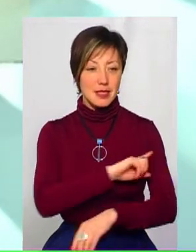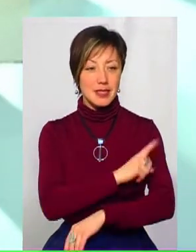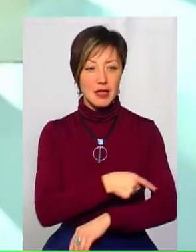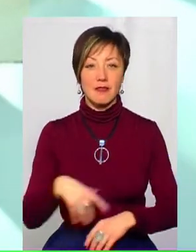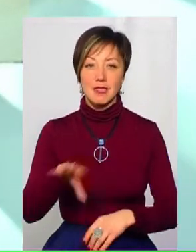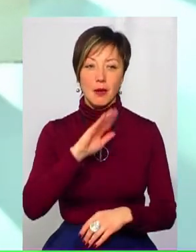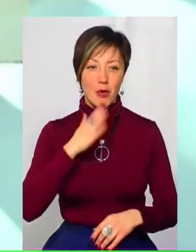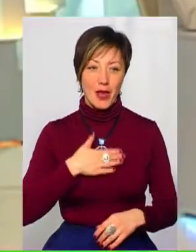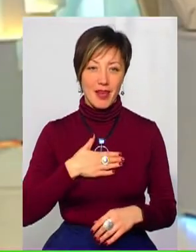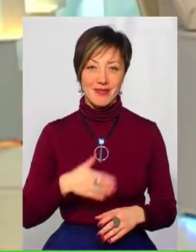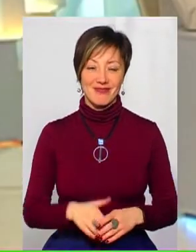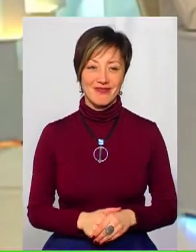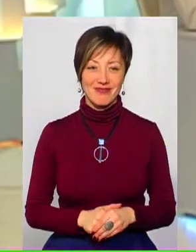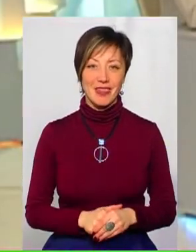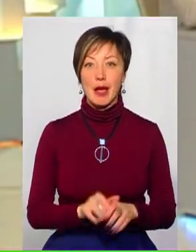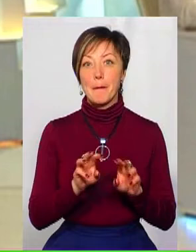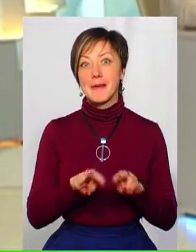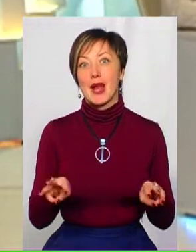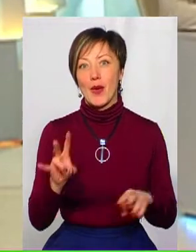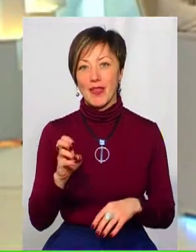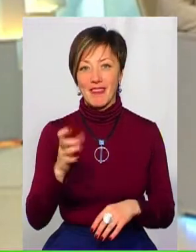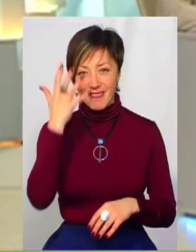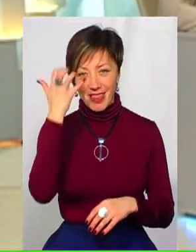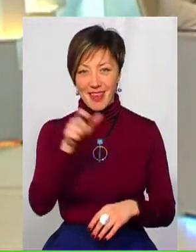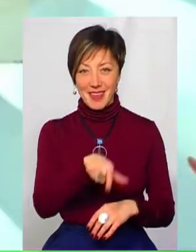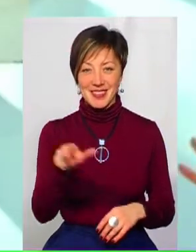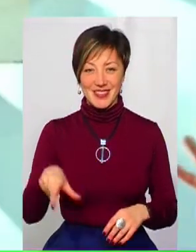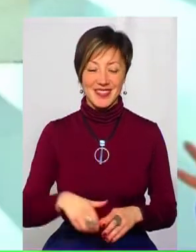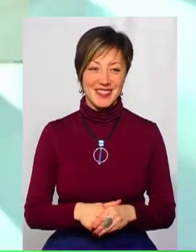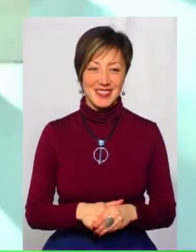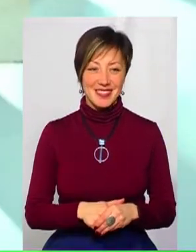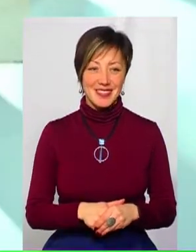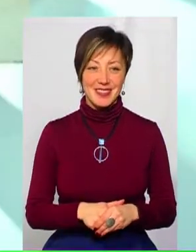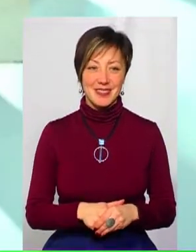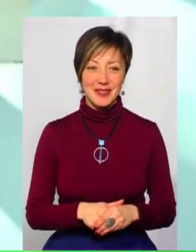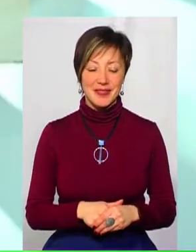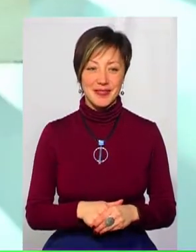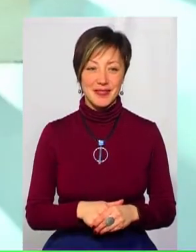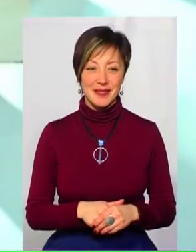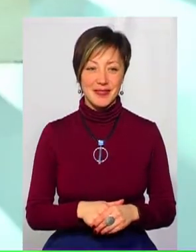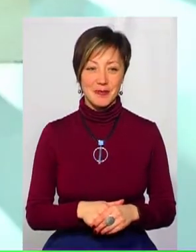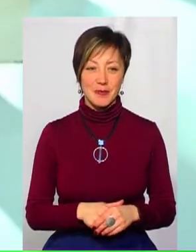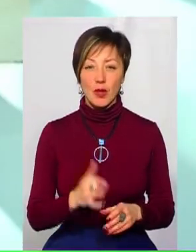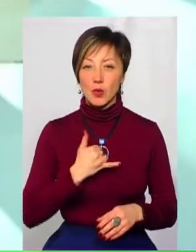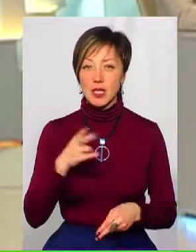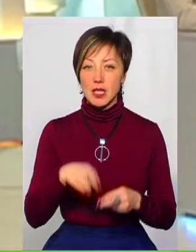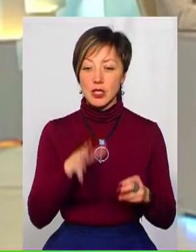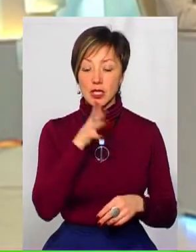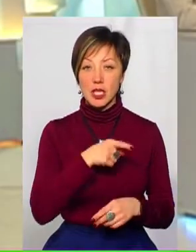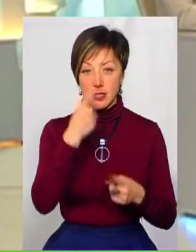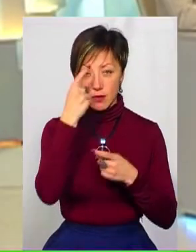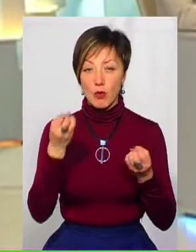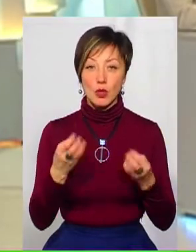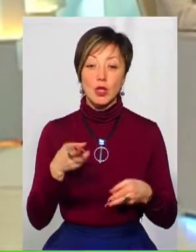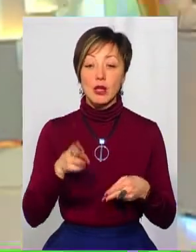все моє. І ще мільйон фанатів. Ну, в області. Десь сотка точно. У нас закінчується час ефіру, просто